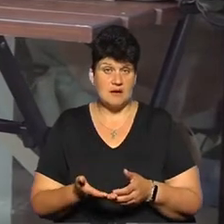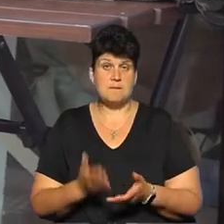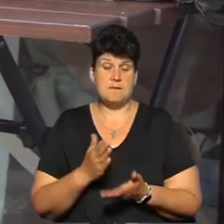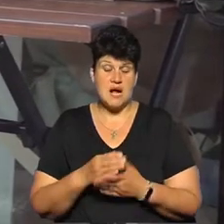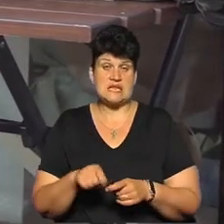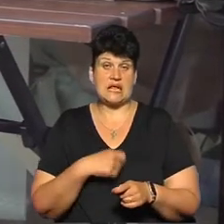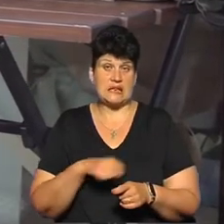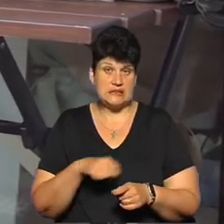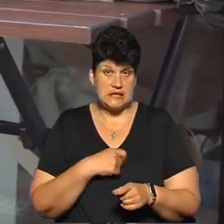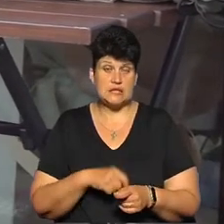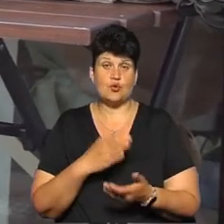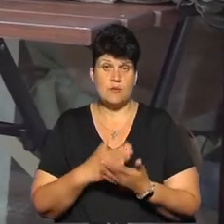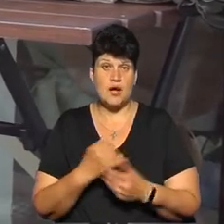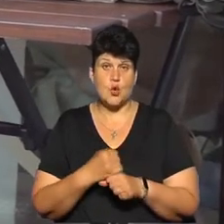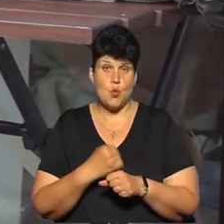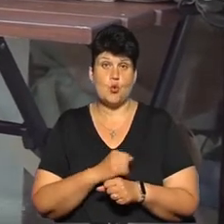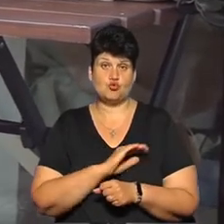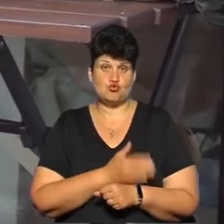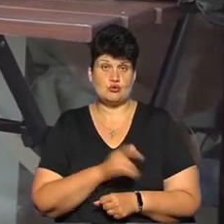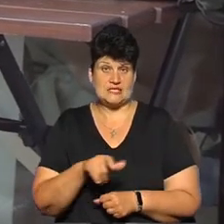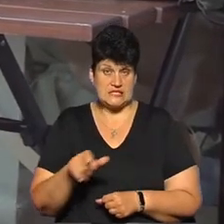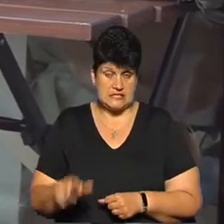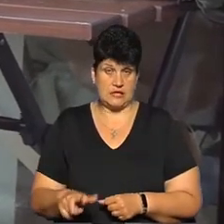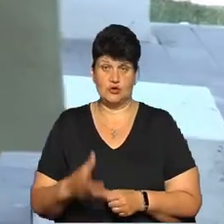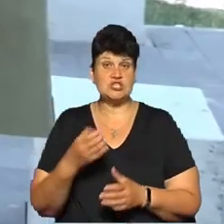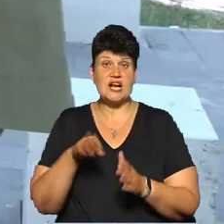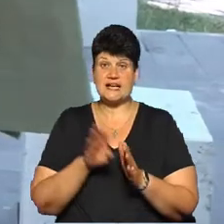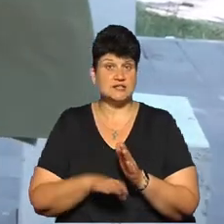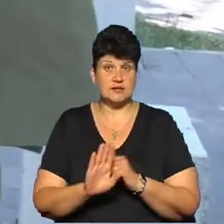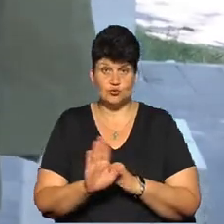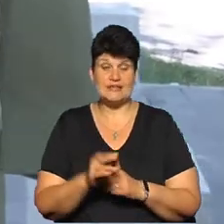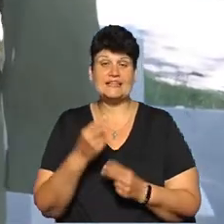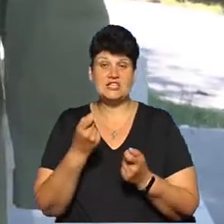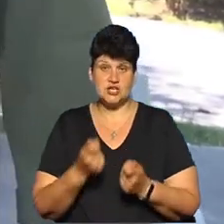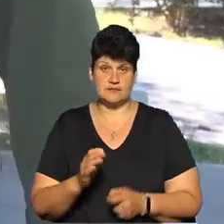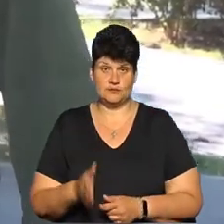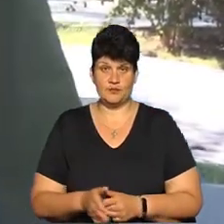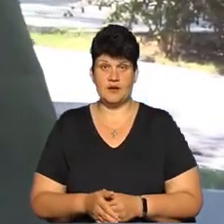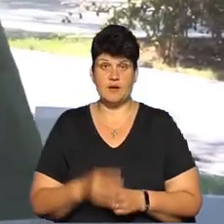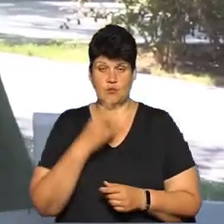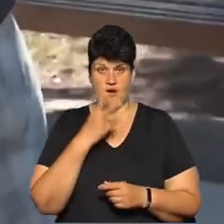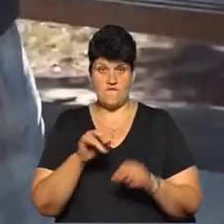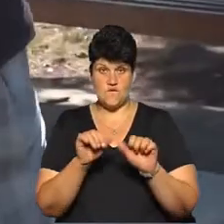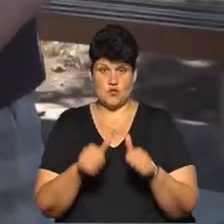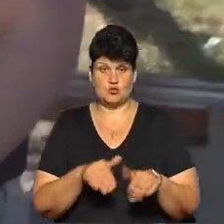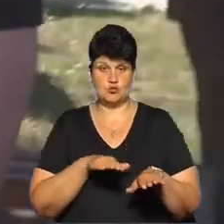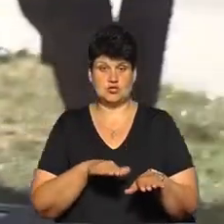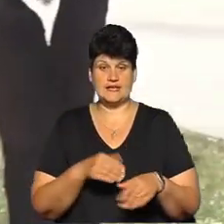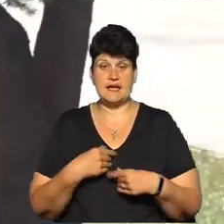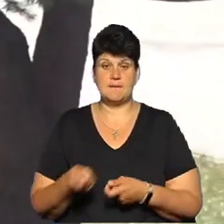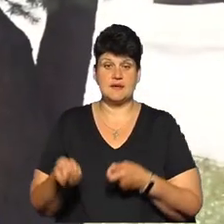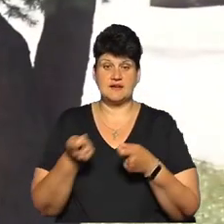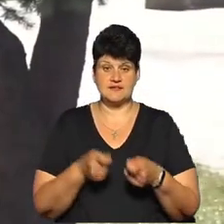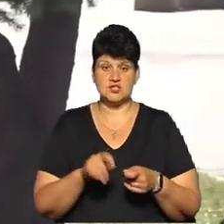наша фабрика має робочу силу, наша фабрика пошиє не гірше, а ще й дешевше. Юрій показує форму, яку шиють для військових. Я привіз отакі